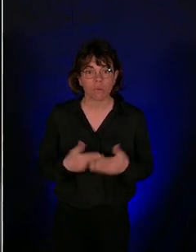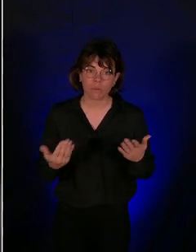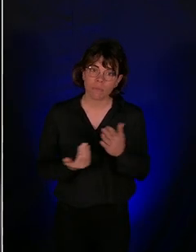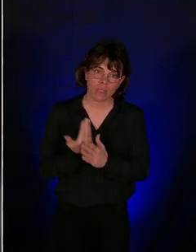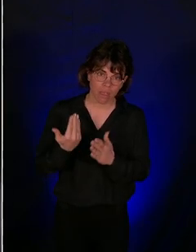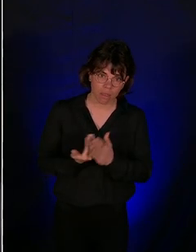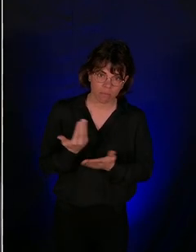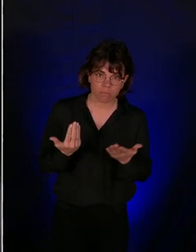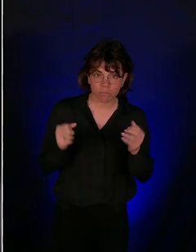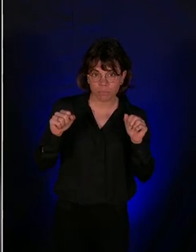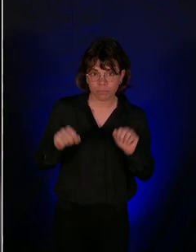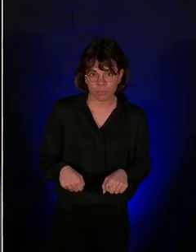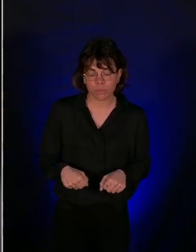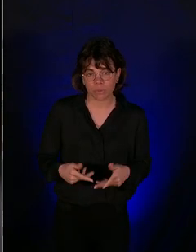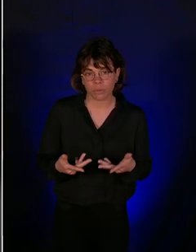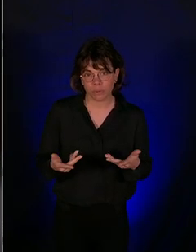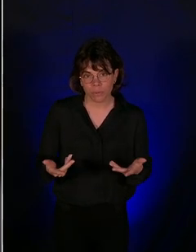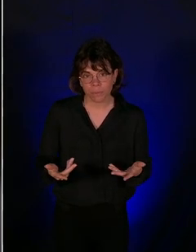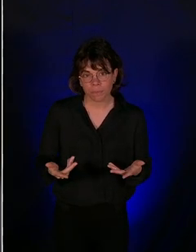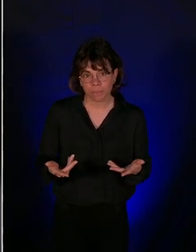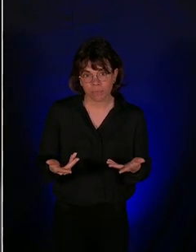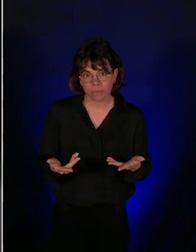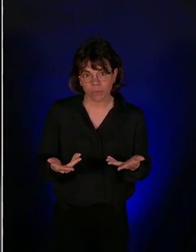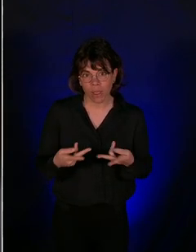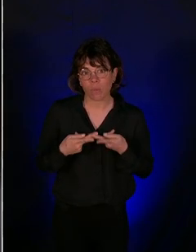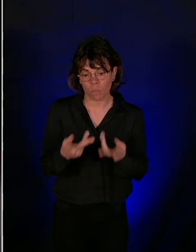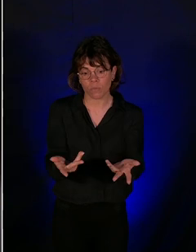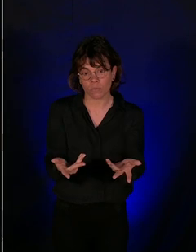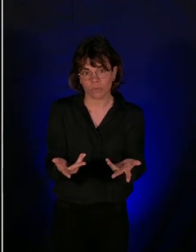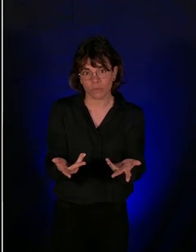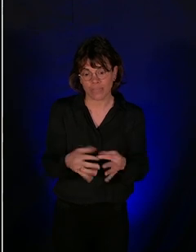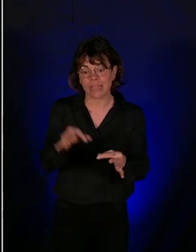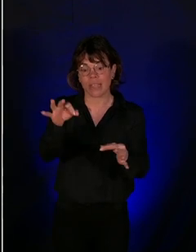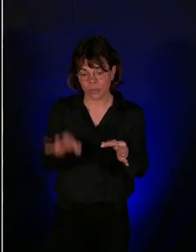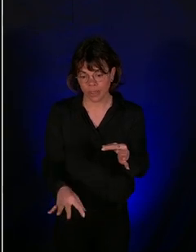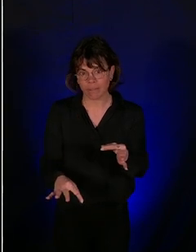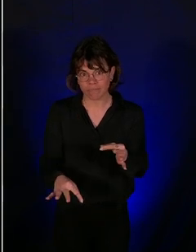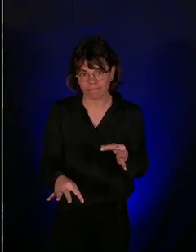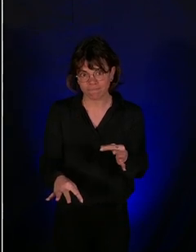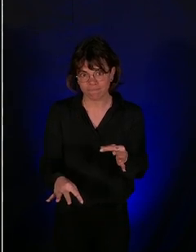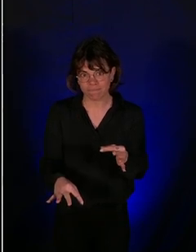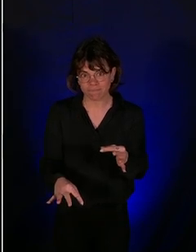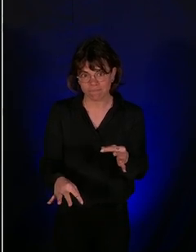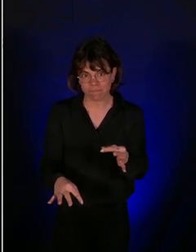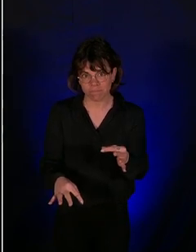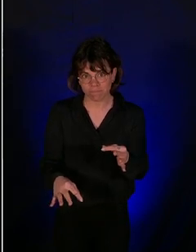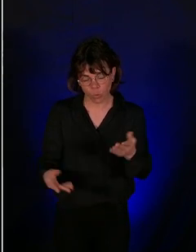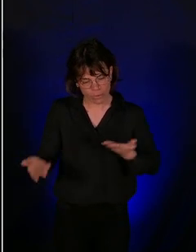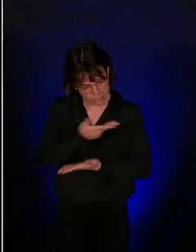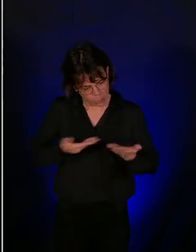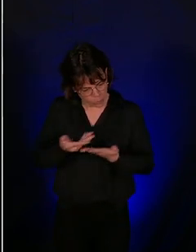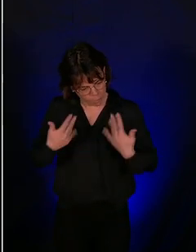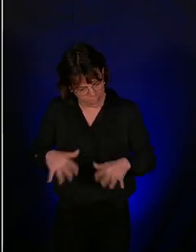matin de pouvoir vous annoncer donc, les résultats de nos discussions et de